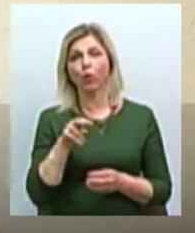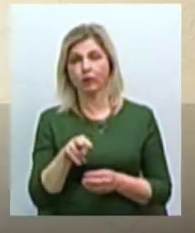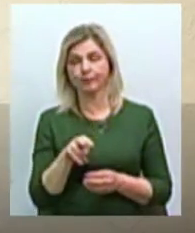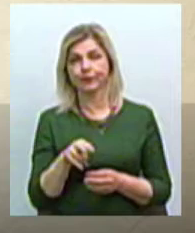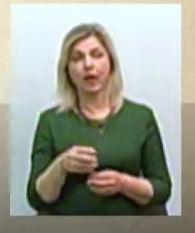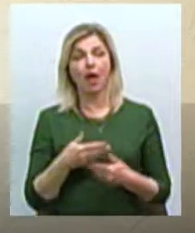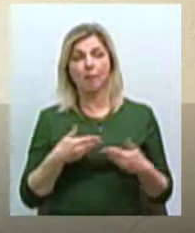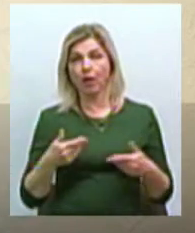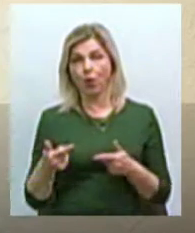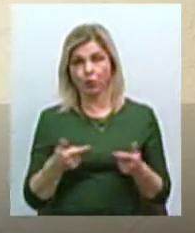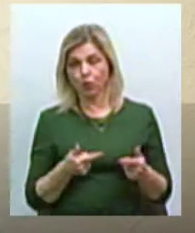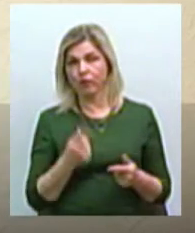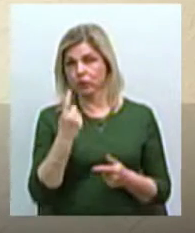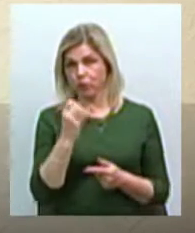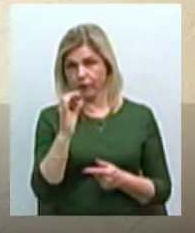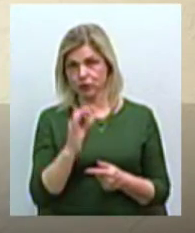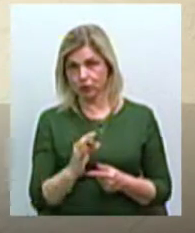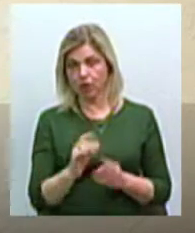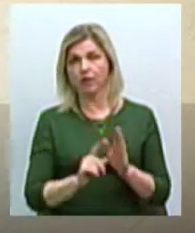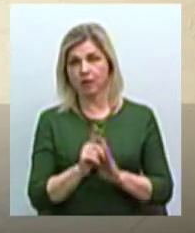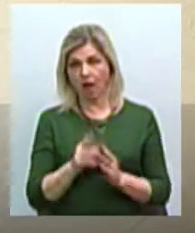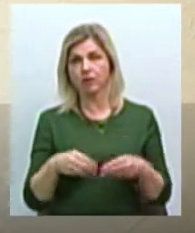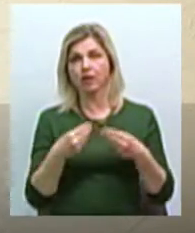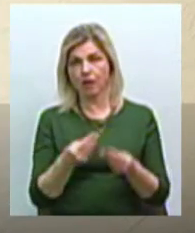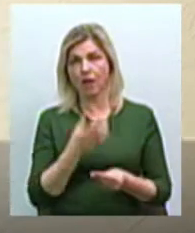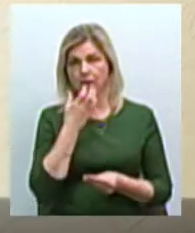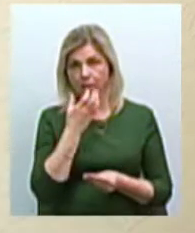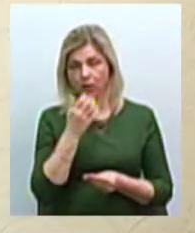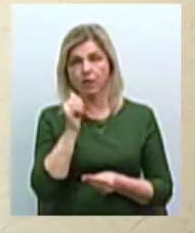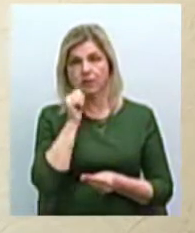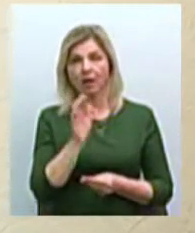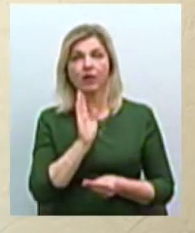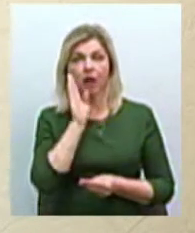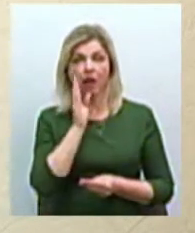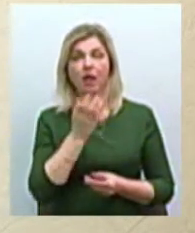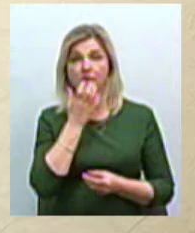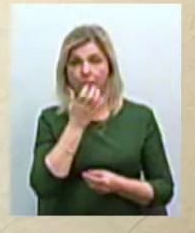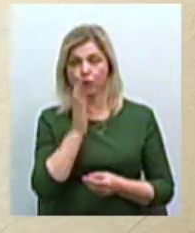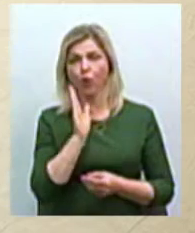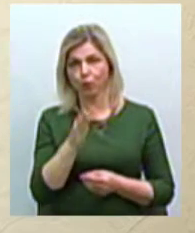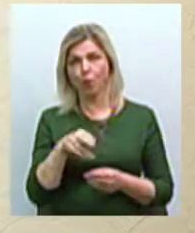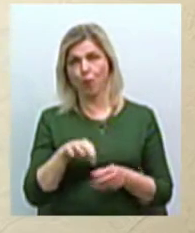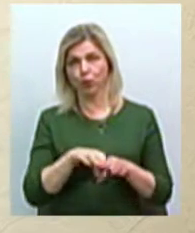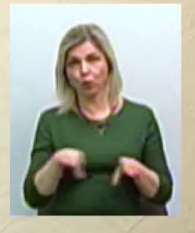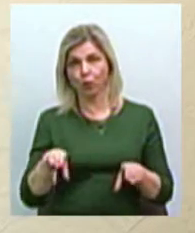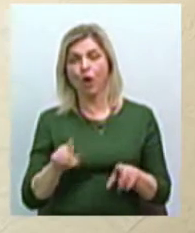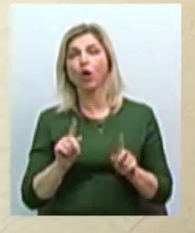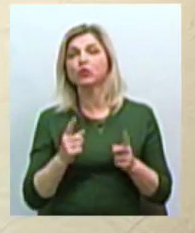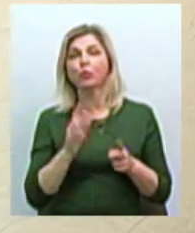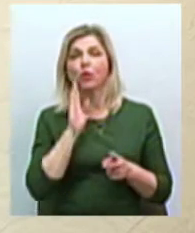Сьогодні ми починаємо роботи вже з подачі теплого носія. Завтра зранку тепловий носій піде вже по трубам. Чому зранку? Тому